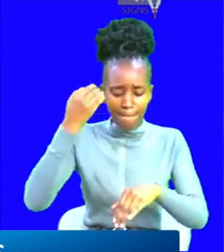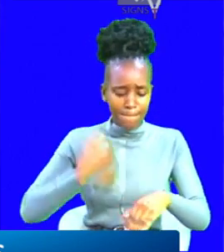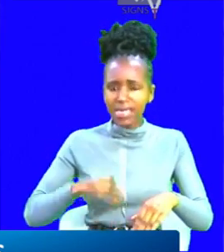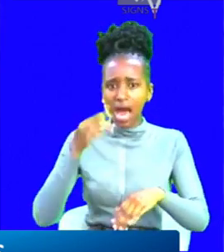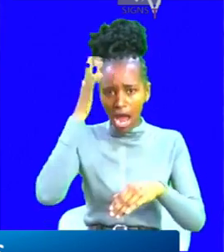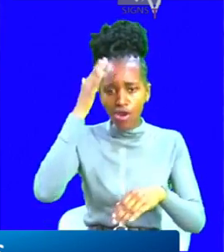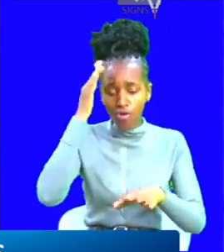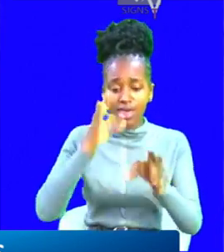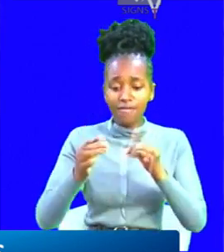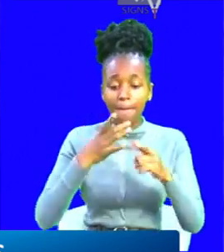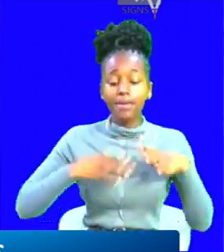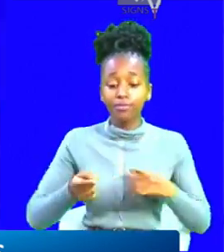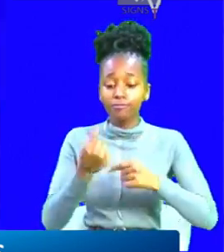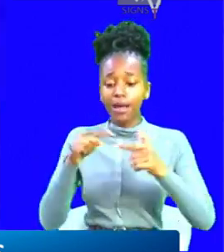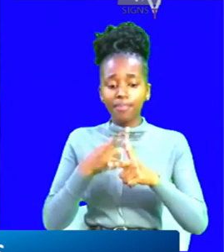hawa.